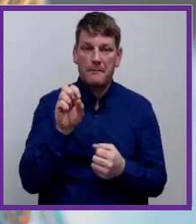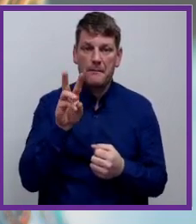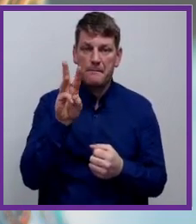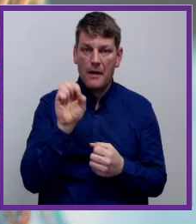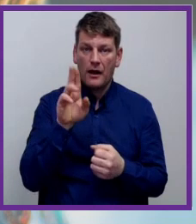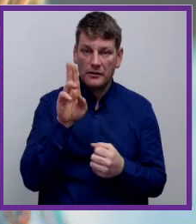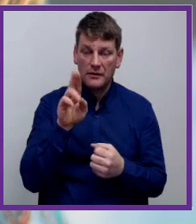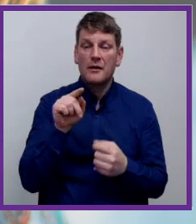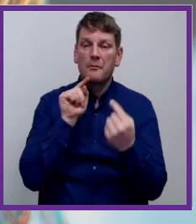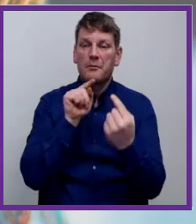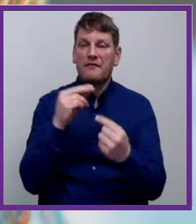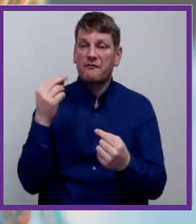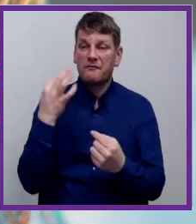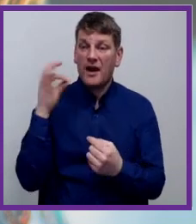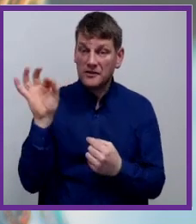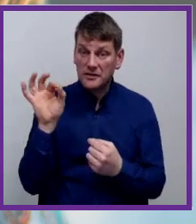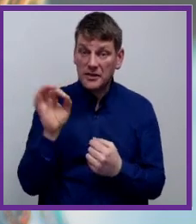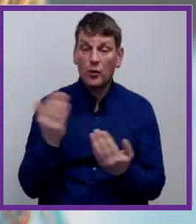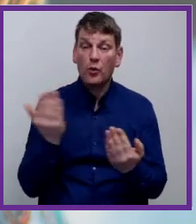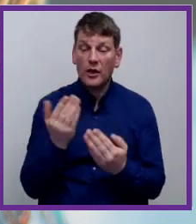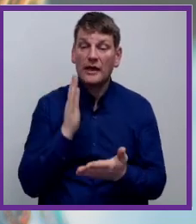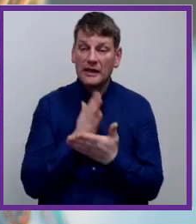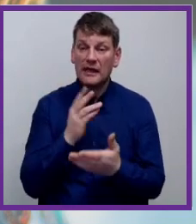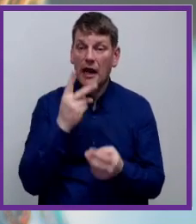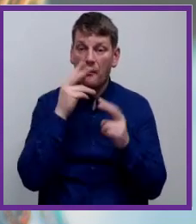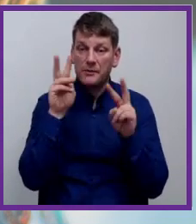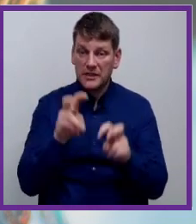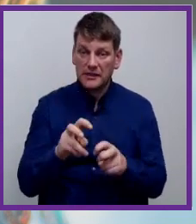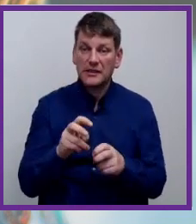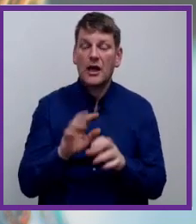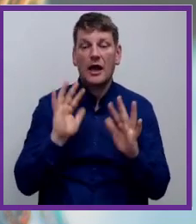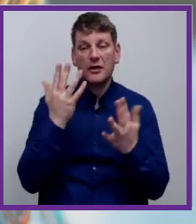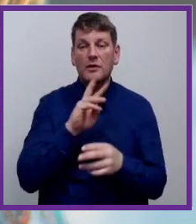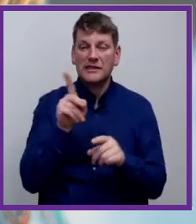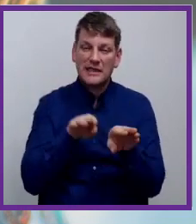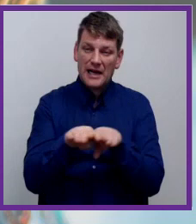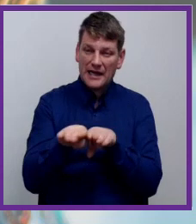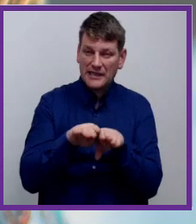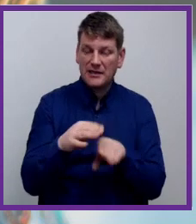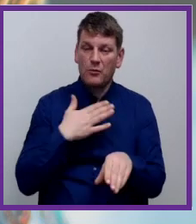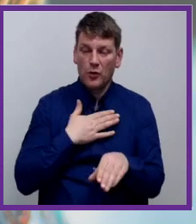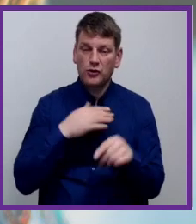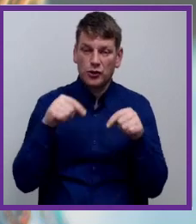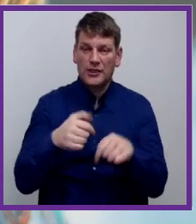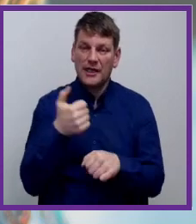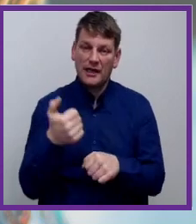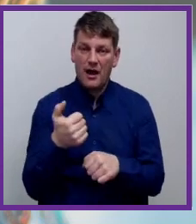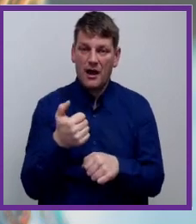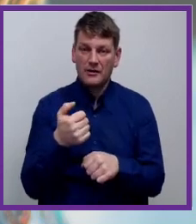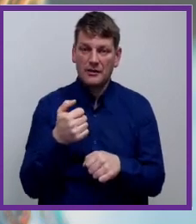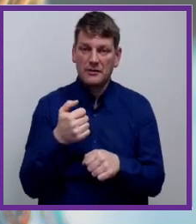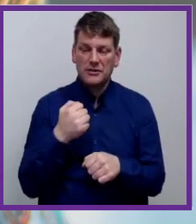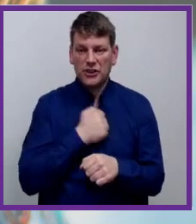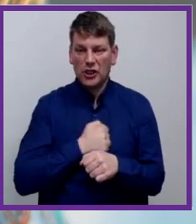Franciju, kurā tika apskatīts gadījums, kas varbūt ir līdzīgāks mūsu šī gada